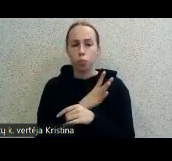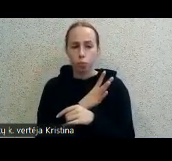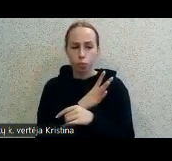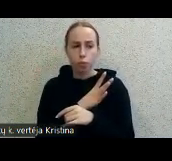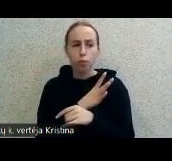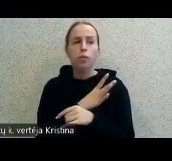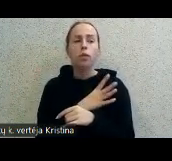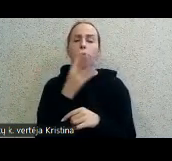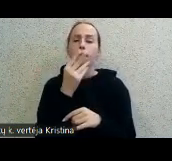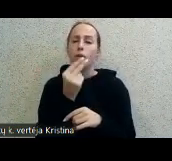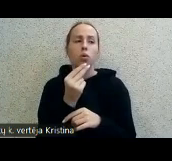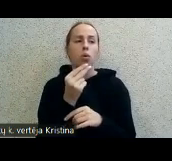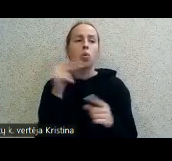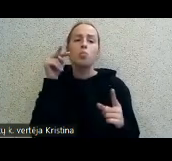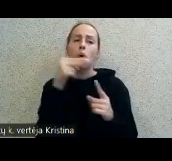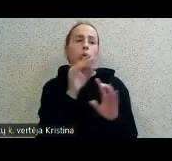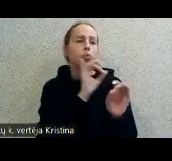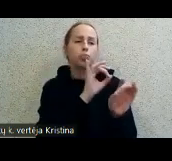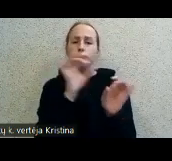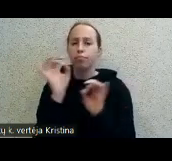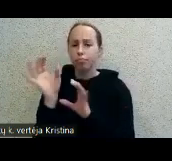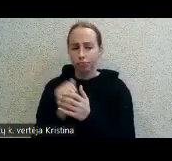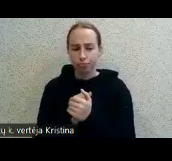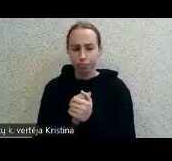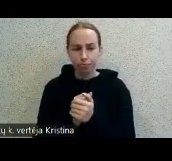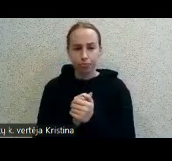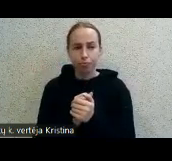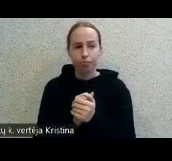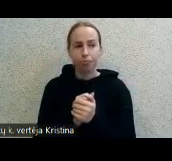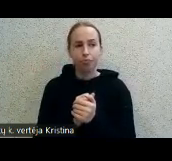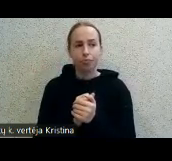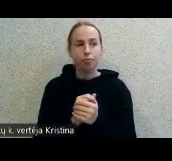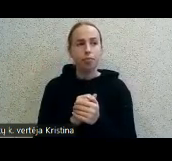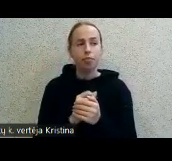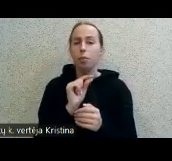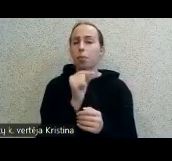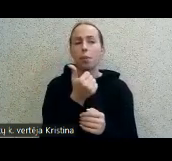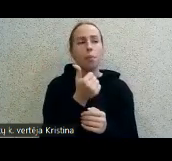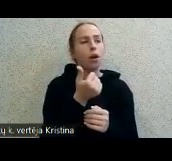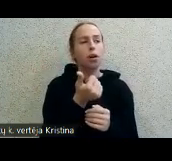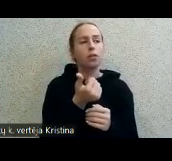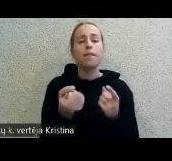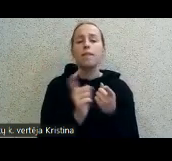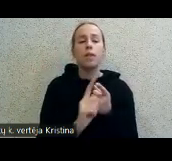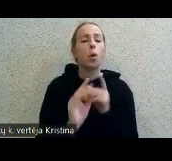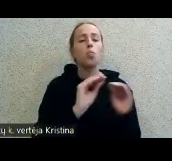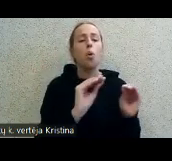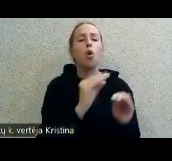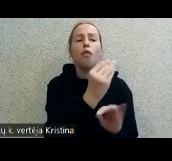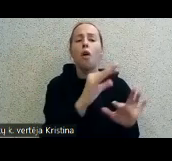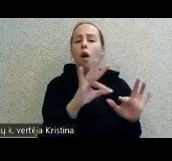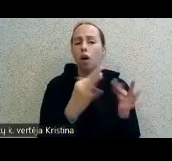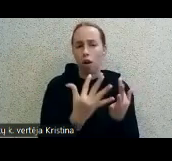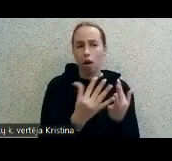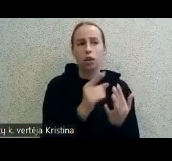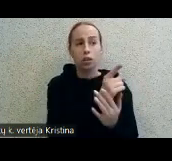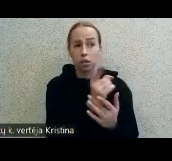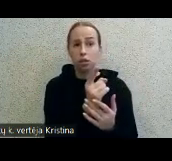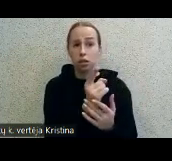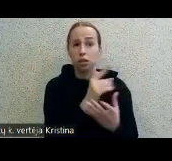perspektyvos skiriasi. Priklausomai nuo to, koks yra mokytojas ir ar aplamai pats mokytojas yra tas, kuris mėgsta